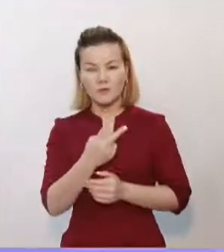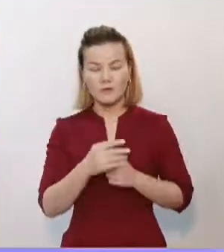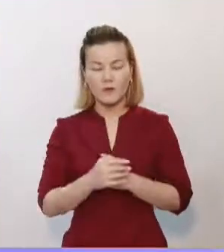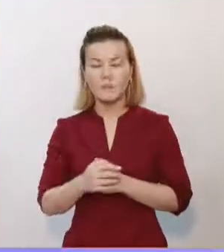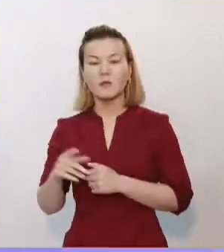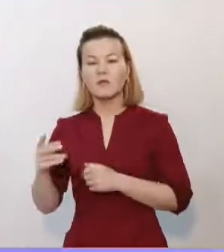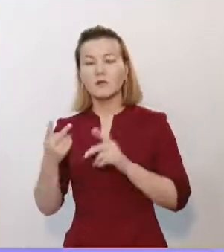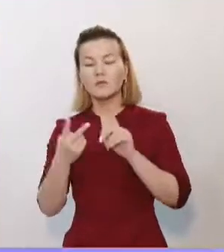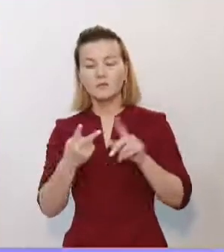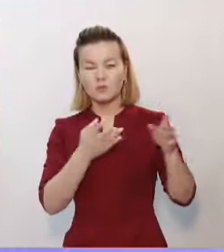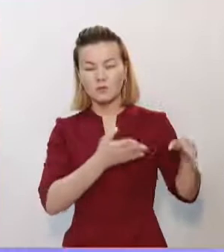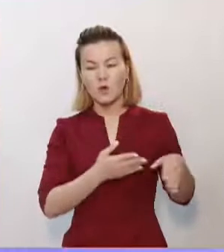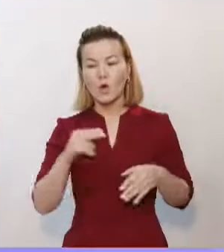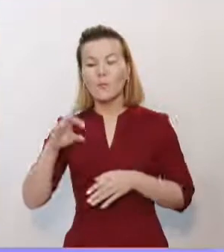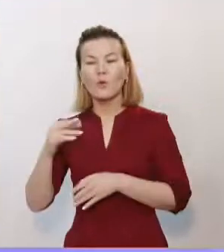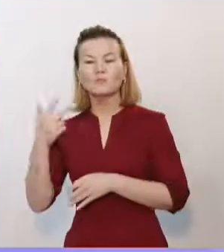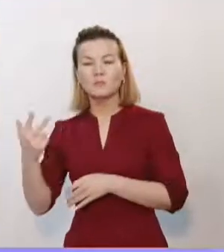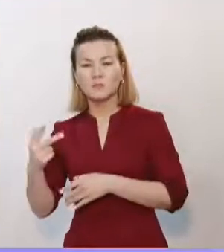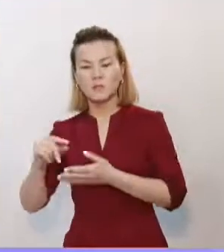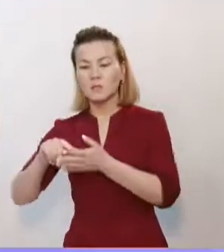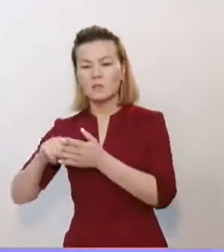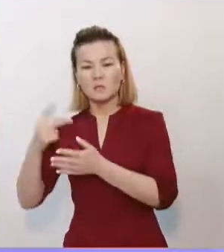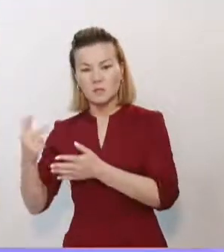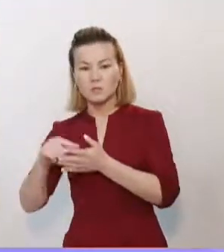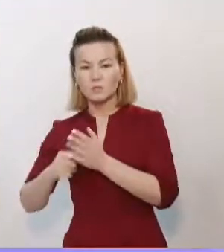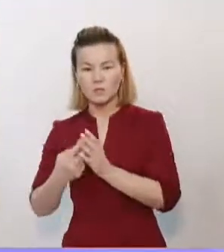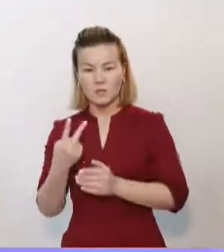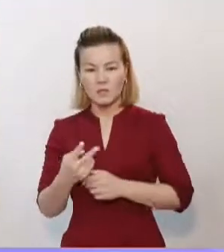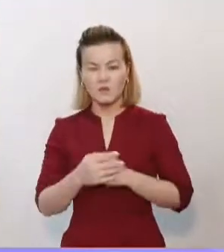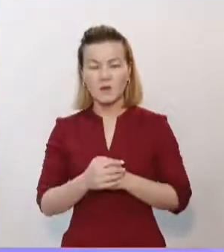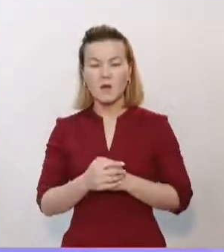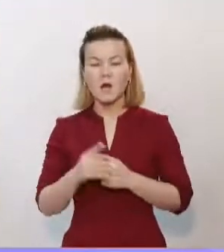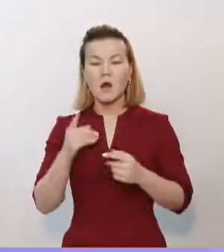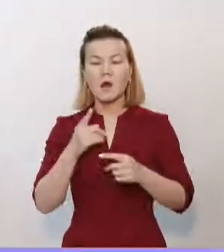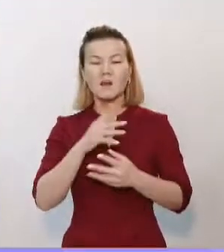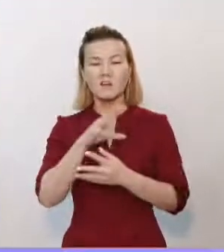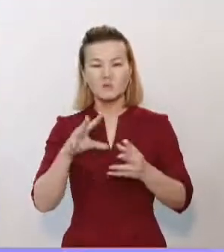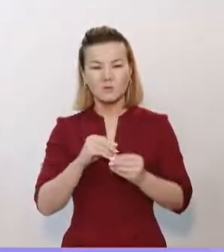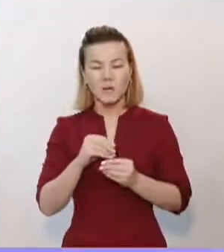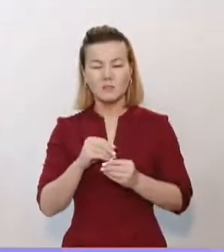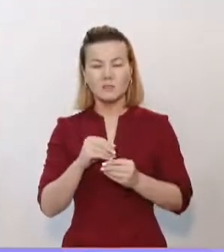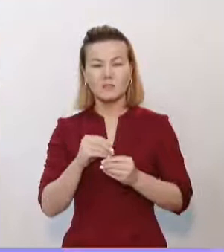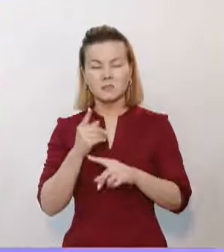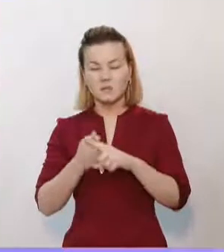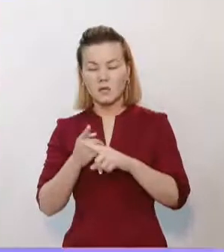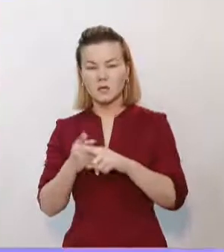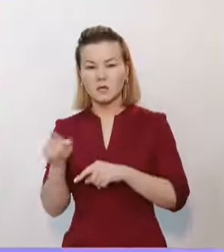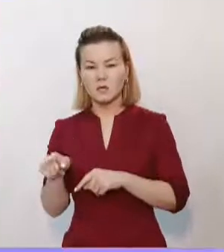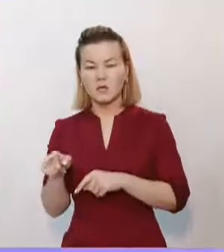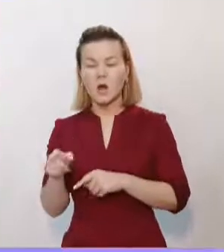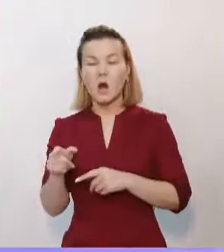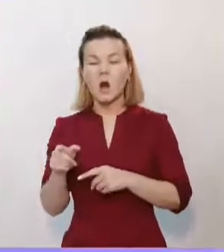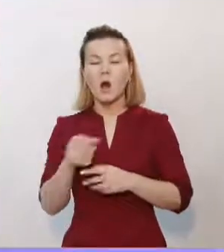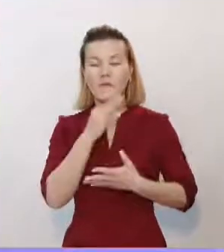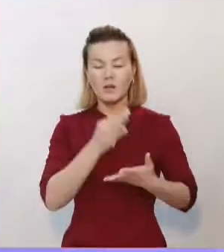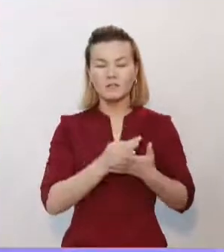по 3 красных груши. 3 умножили на 2. Результаты сложили и получили в